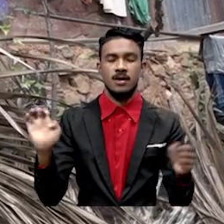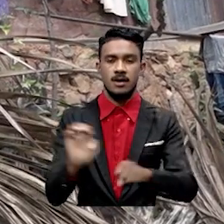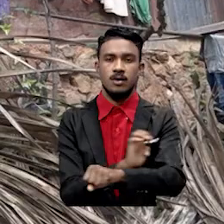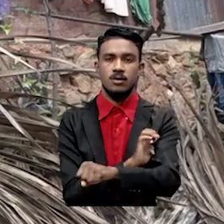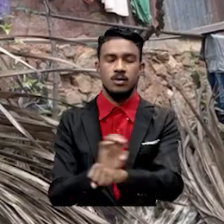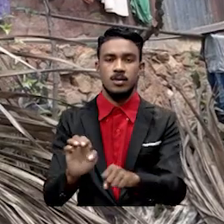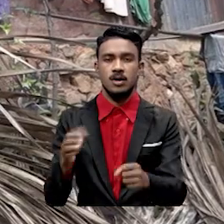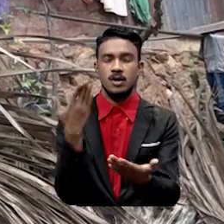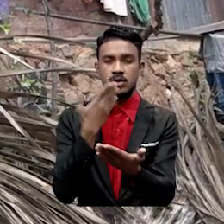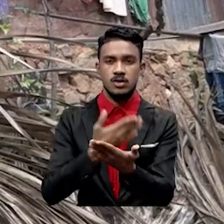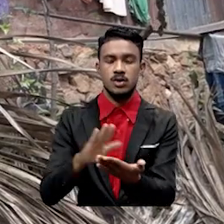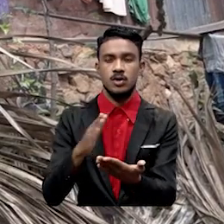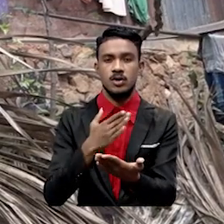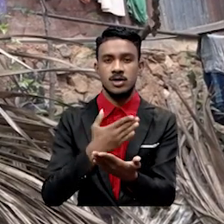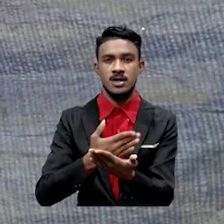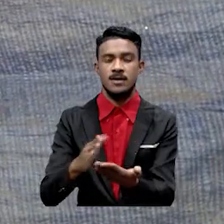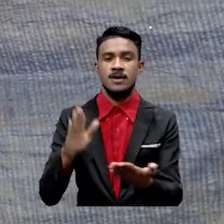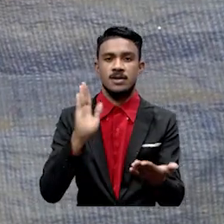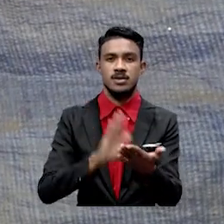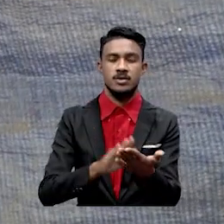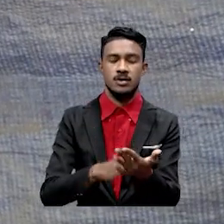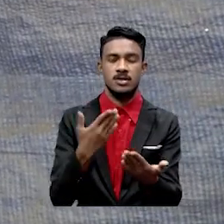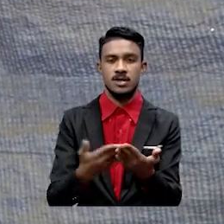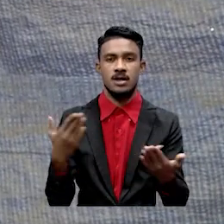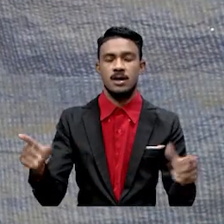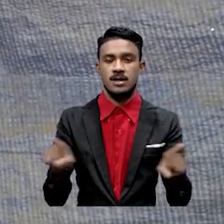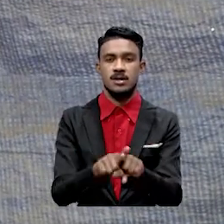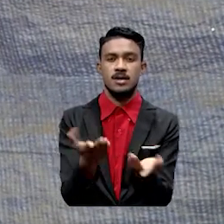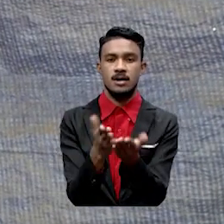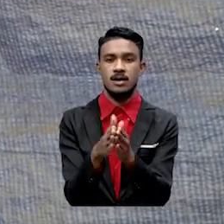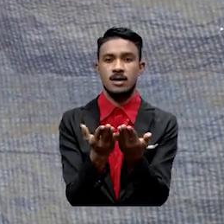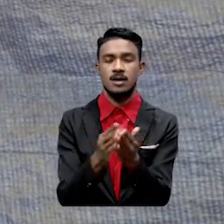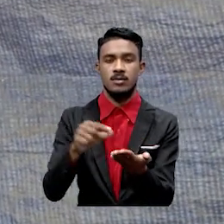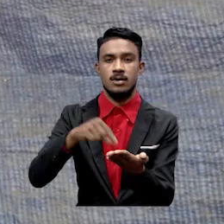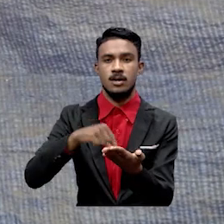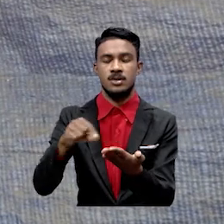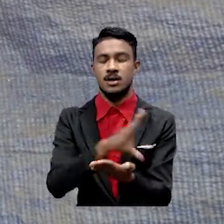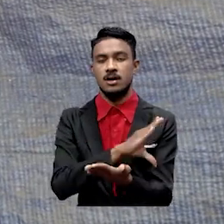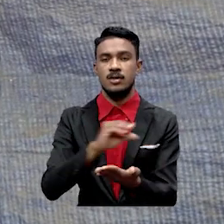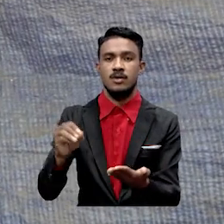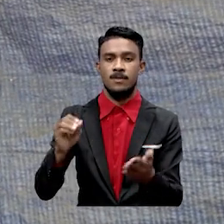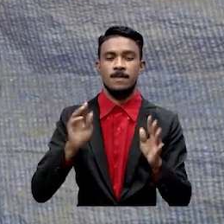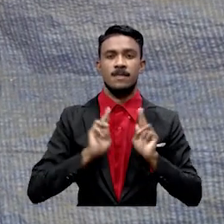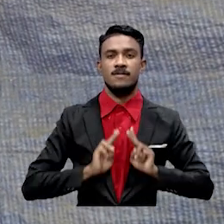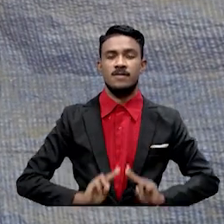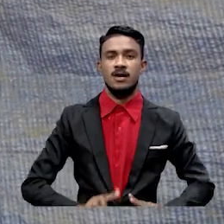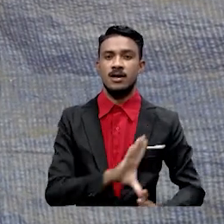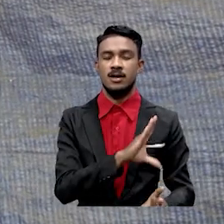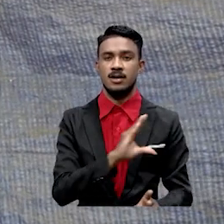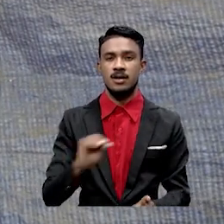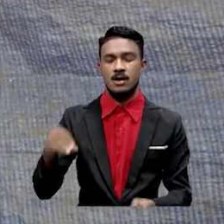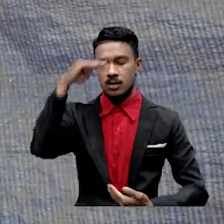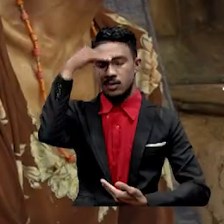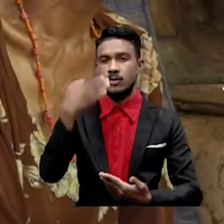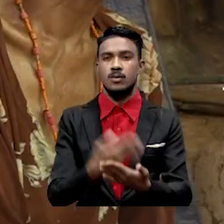sosa fasilidade escola nia hanesang kadernu lapiseira no farda dadau ne wang mane bot ne beho